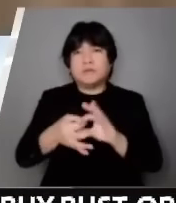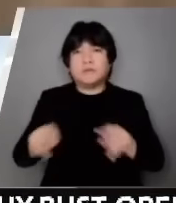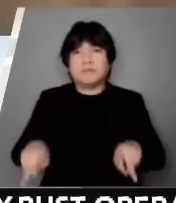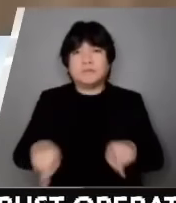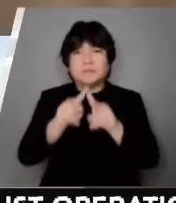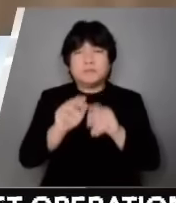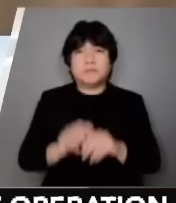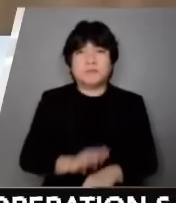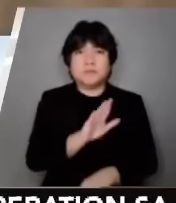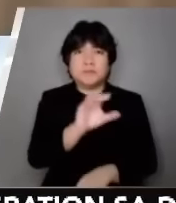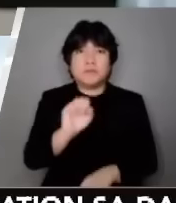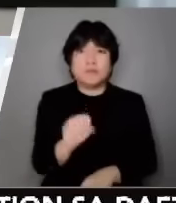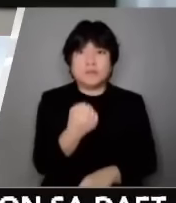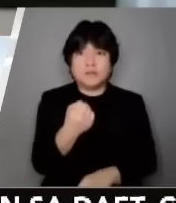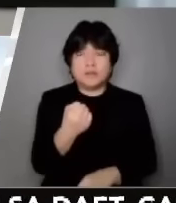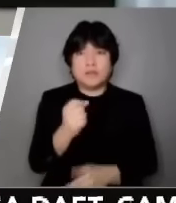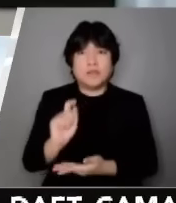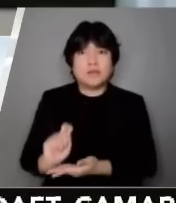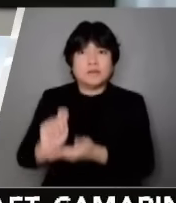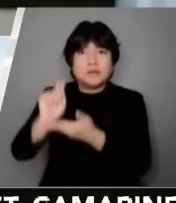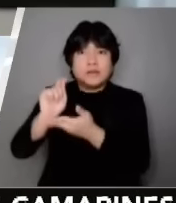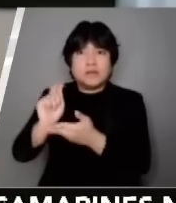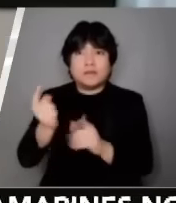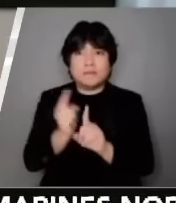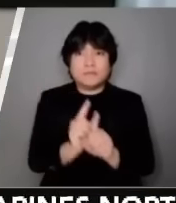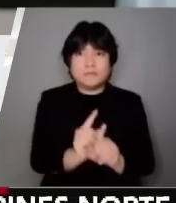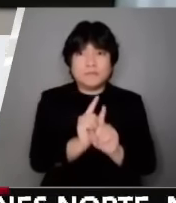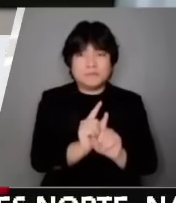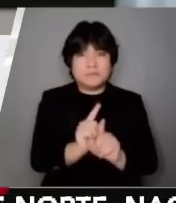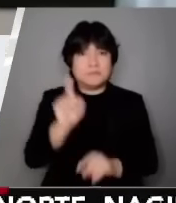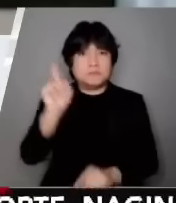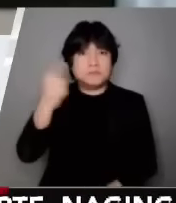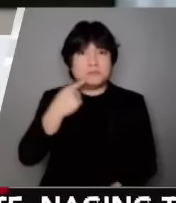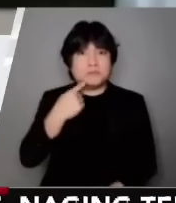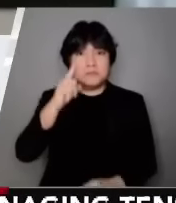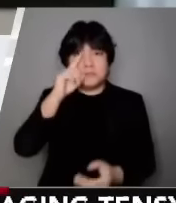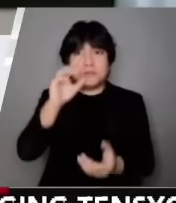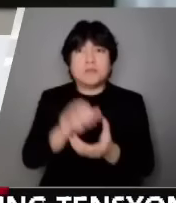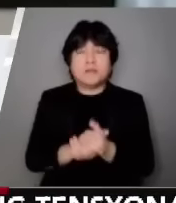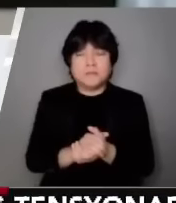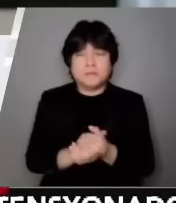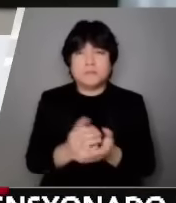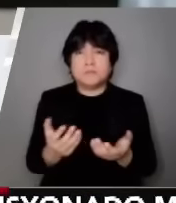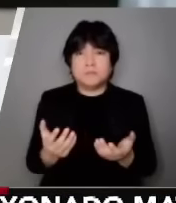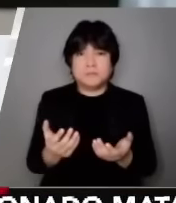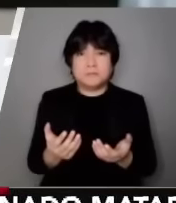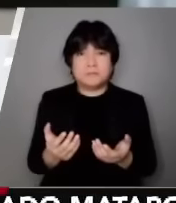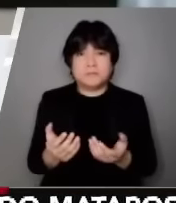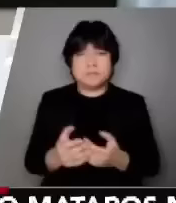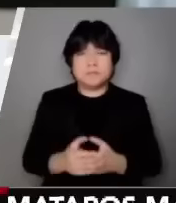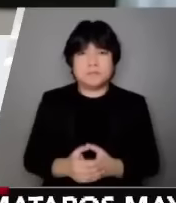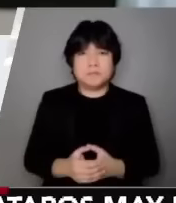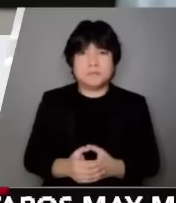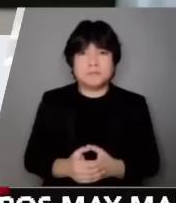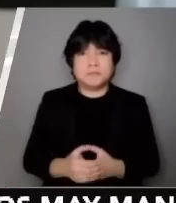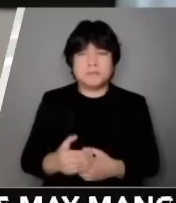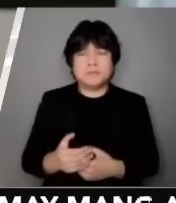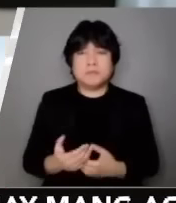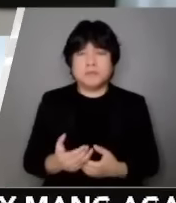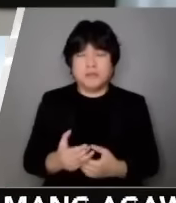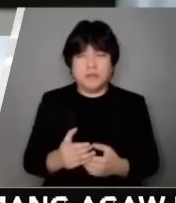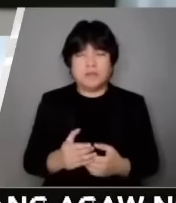sports occupational therapist. I believe that having that part of the plan,